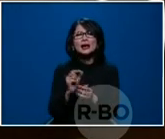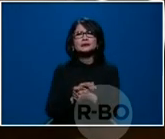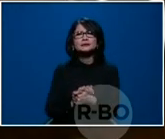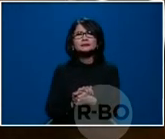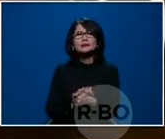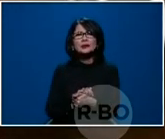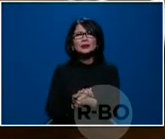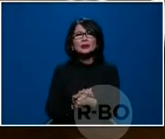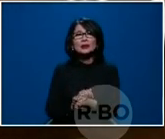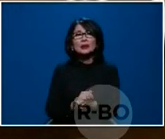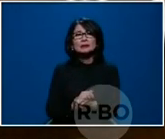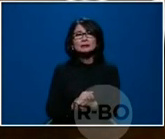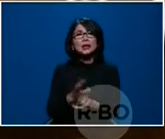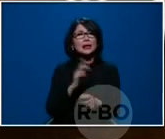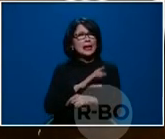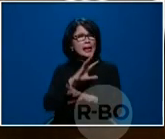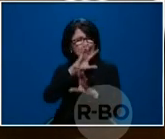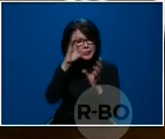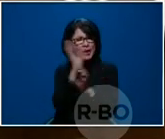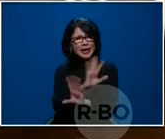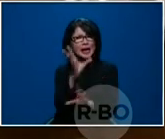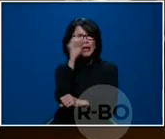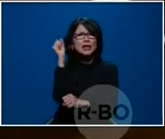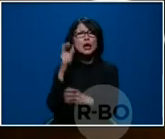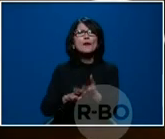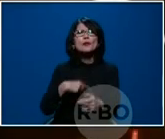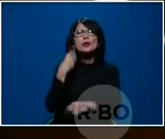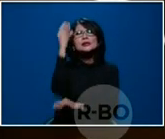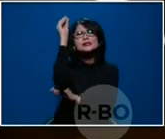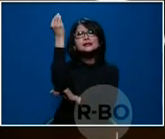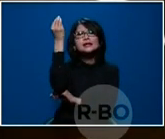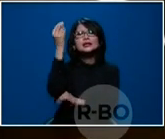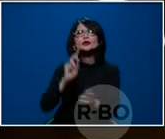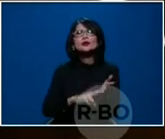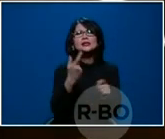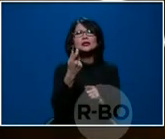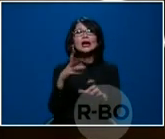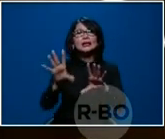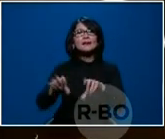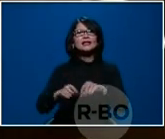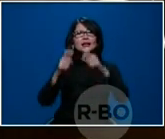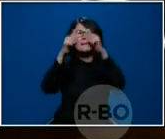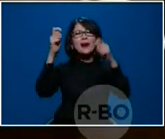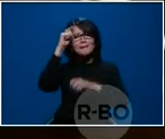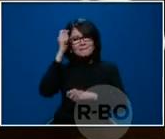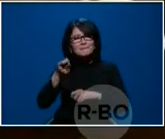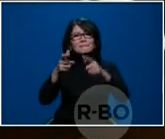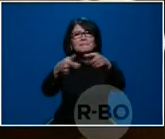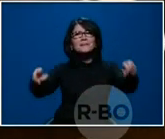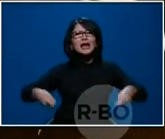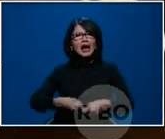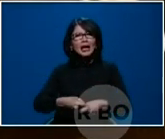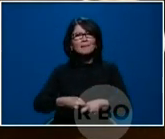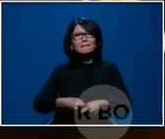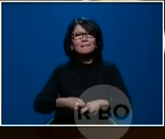Makanya jangan heran Jakarta nomor satu malahan kita terima empat piagam dari Bapenas belum pernah di Republik ini sebuah